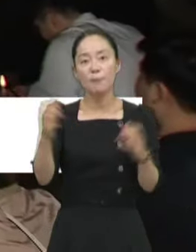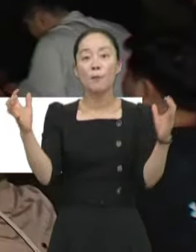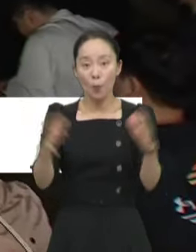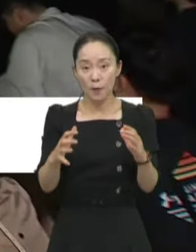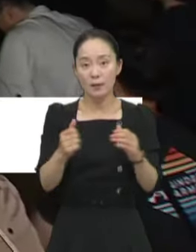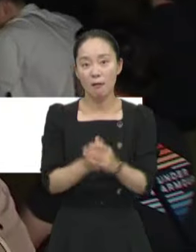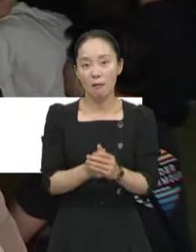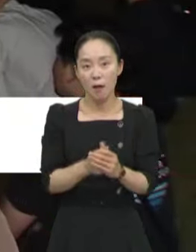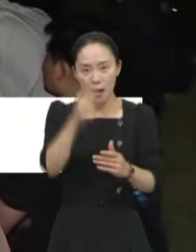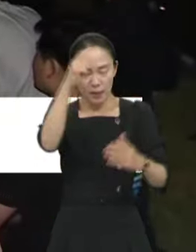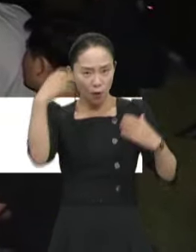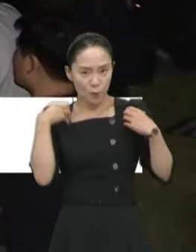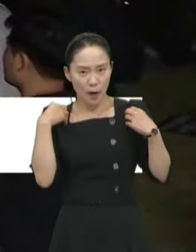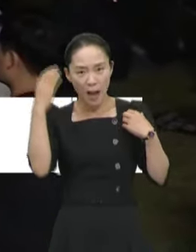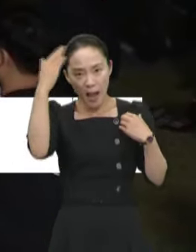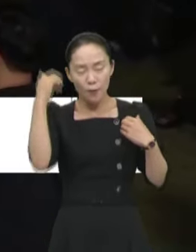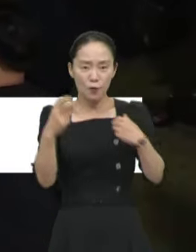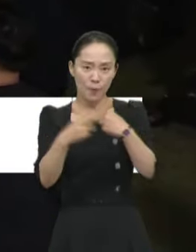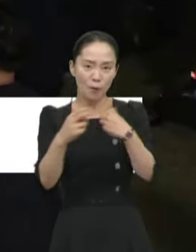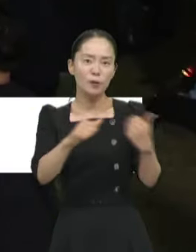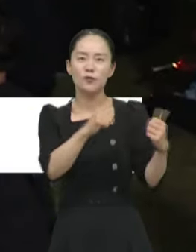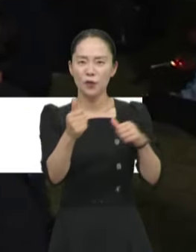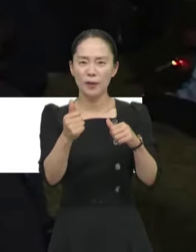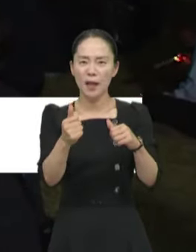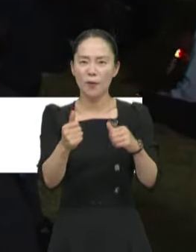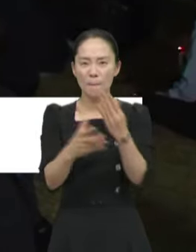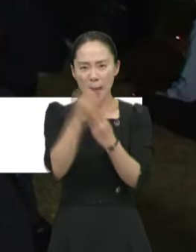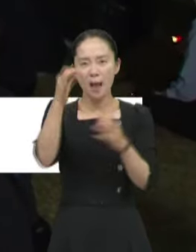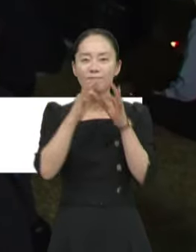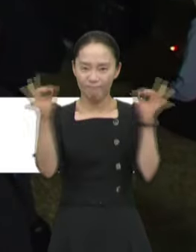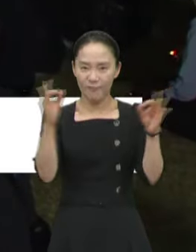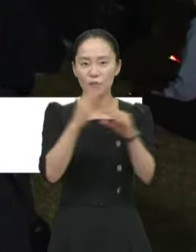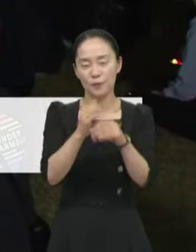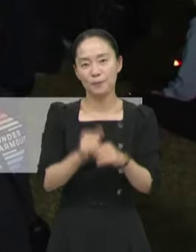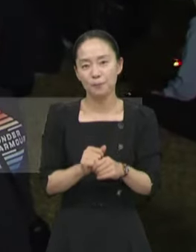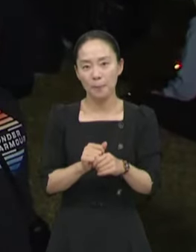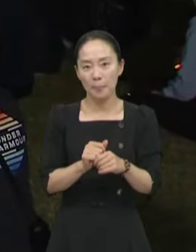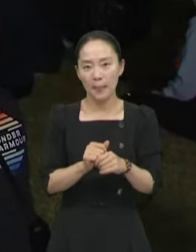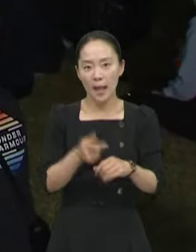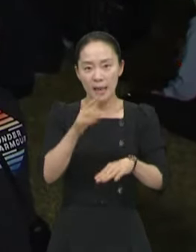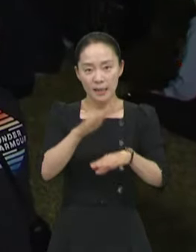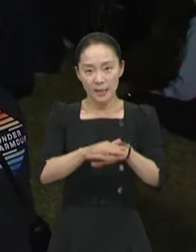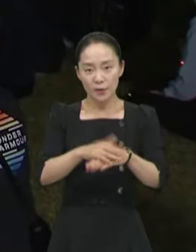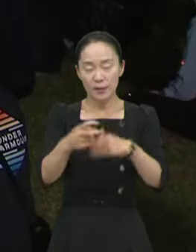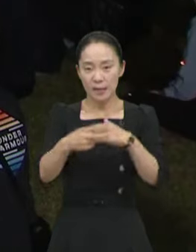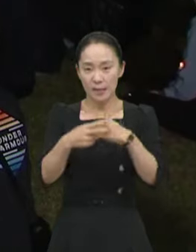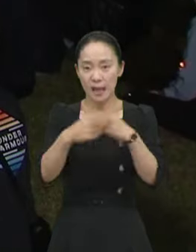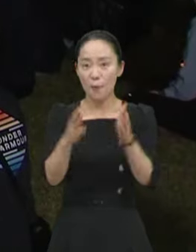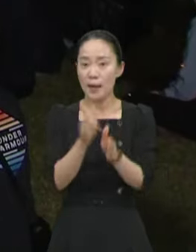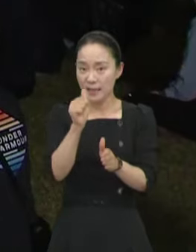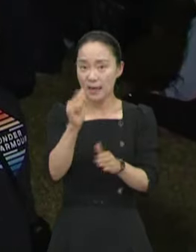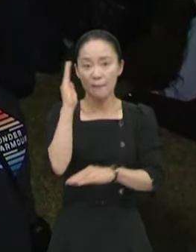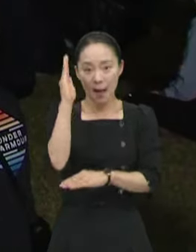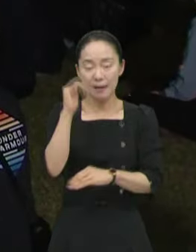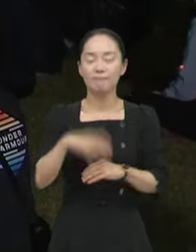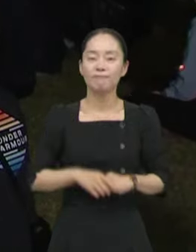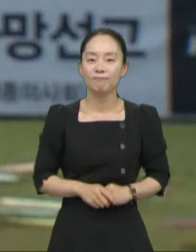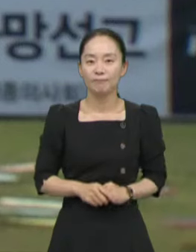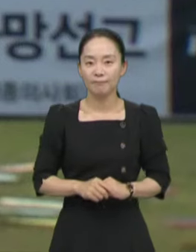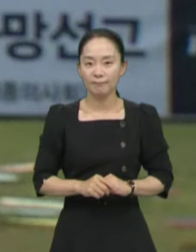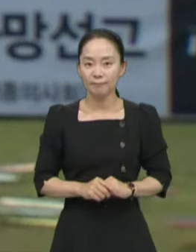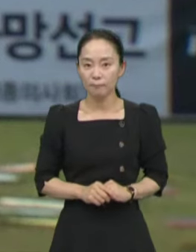모여 정부가 한국의료를 죽였다 한 목소리로 외치고 있습니다. 임정혁 대전시 의사회장의 발언 들어보겠습니다.